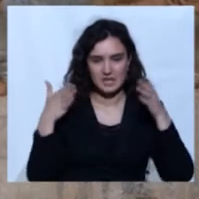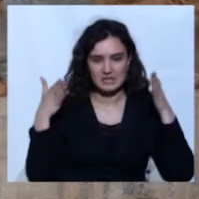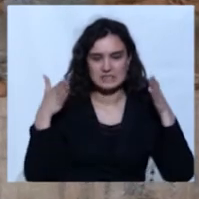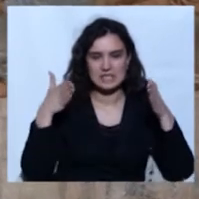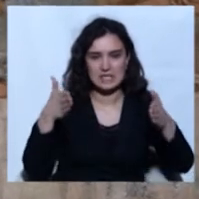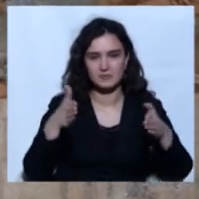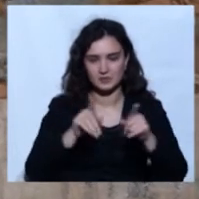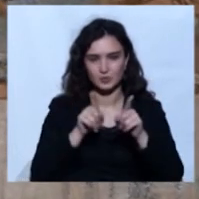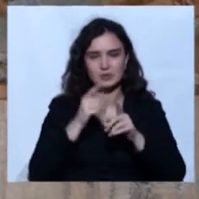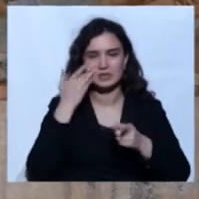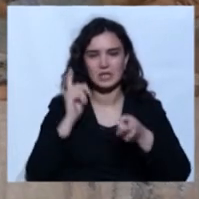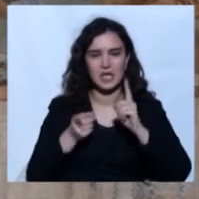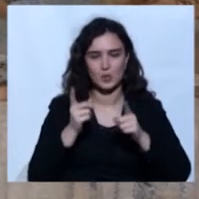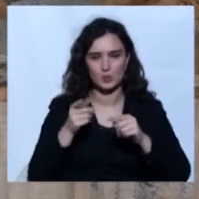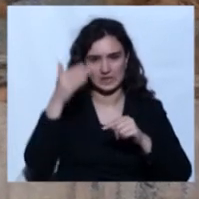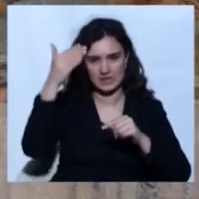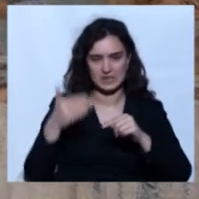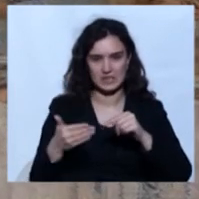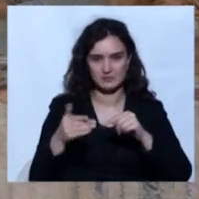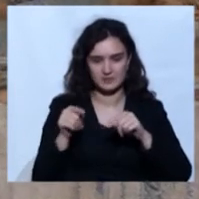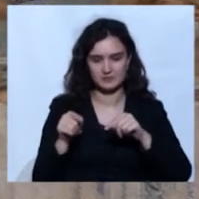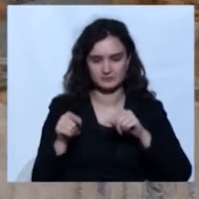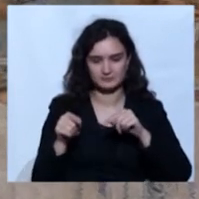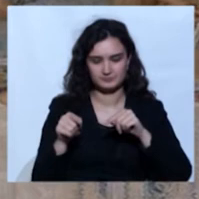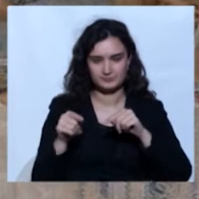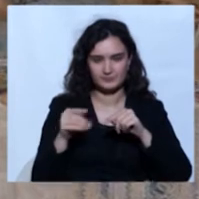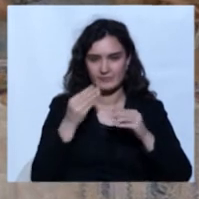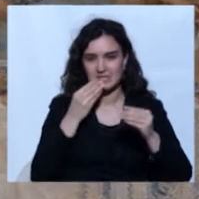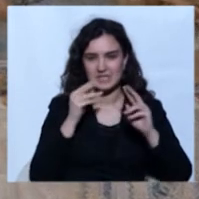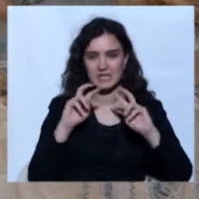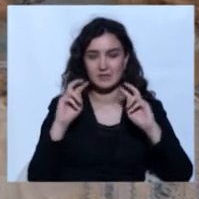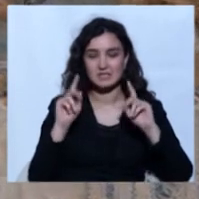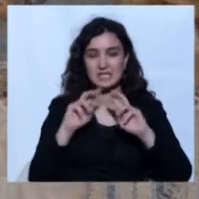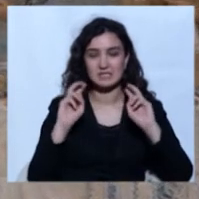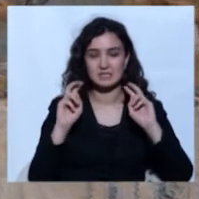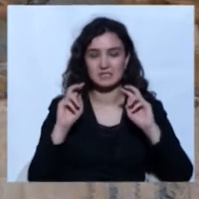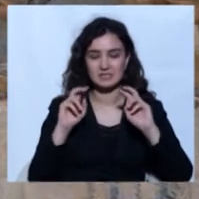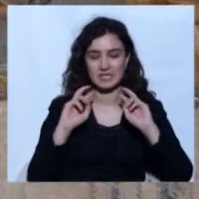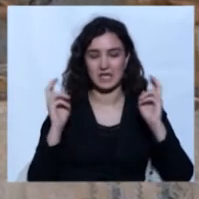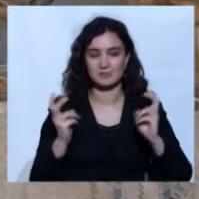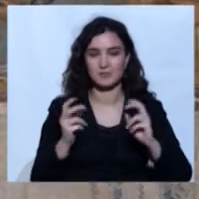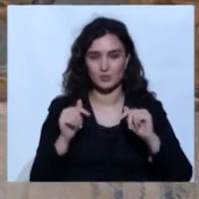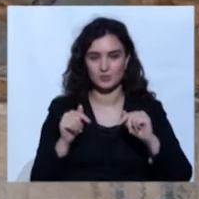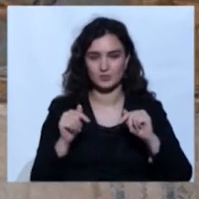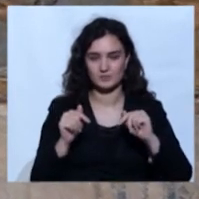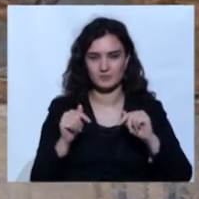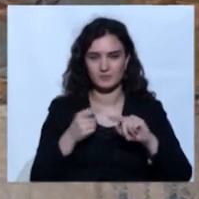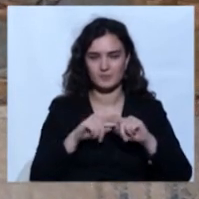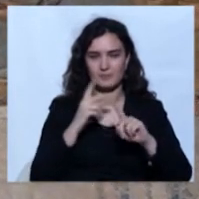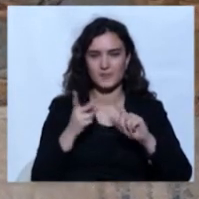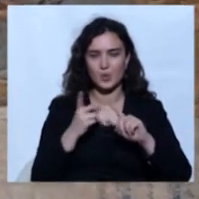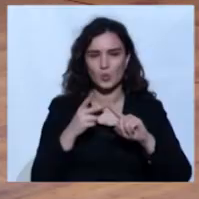აგრძელებდა რეალურ კედლებს სატრაპეზოსას და ზრდიდა სივრცეს. ეს ერთი.